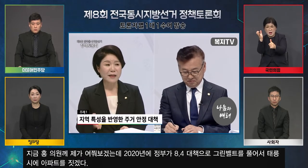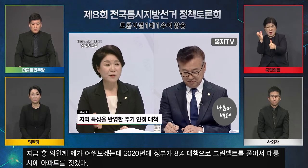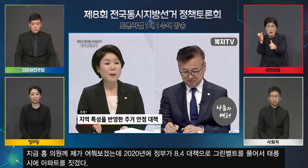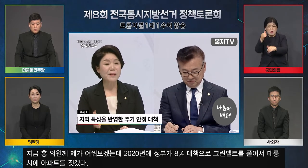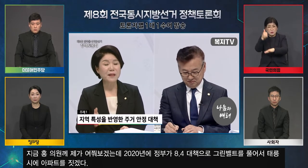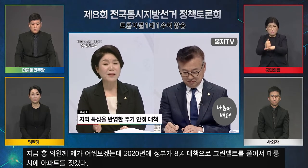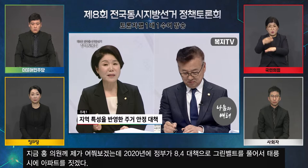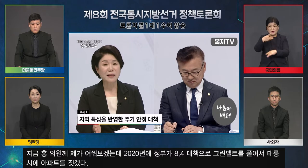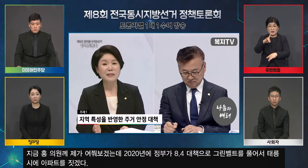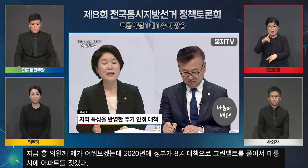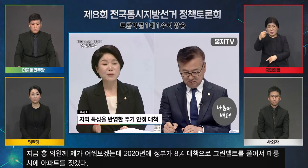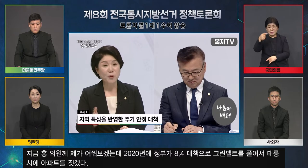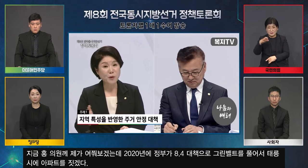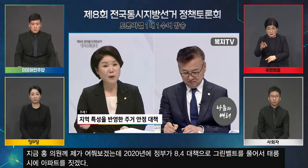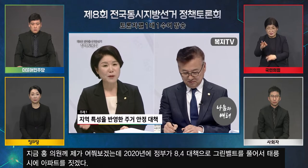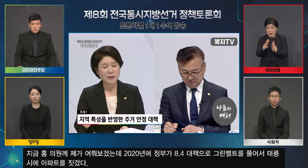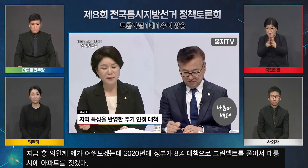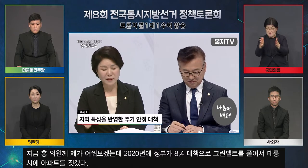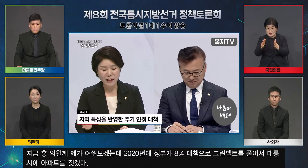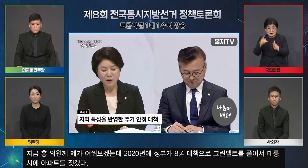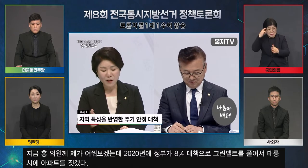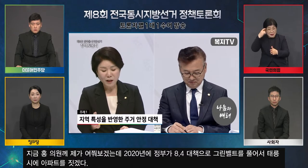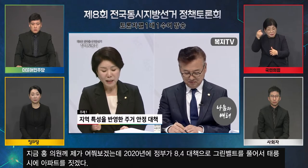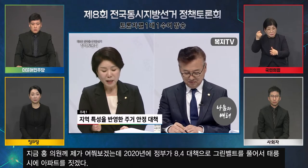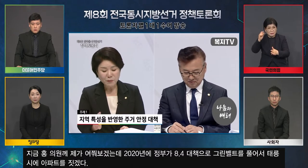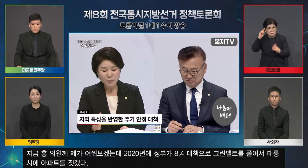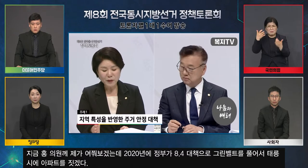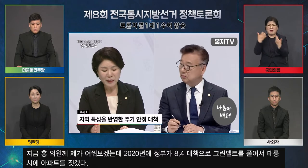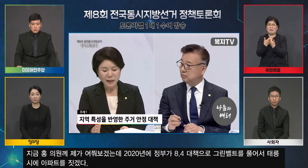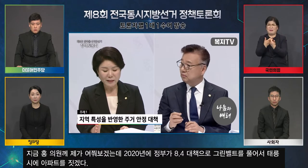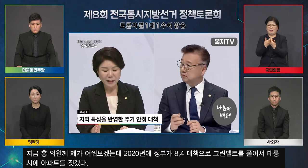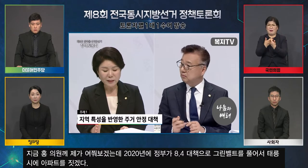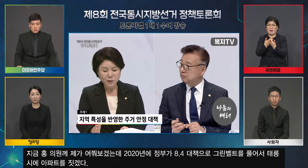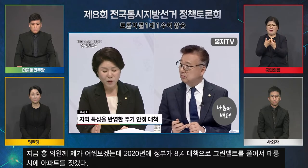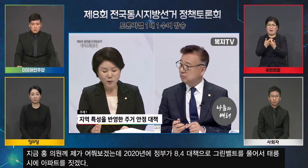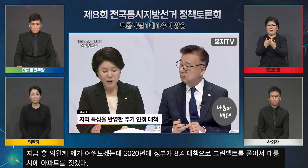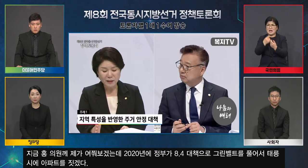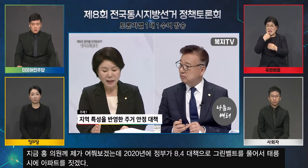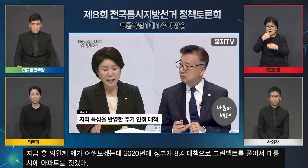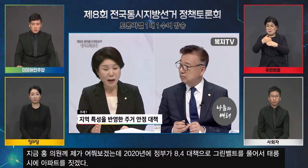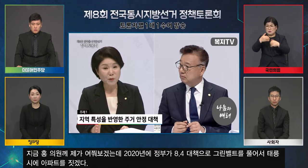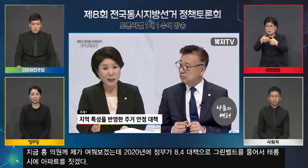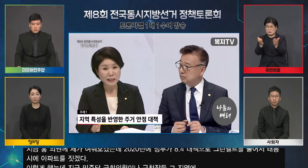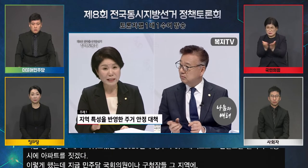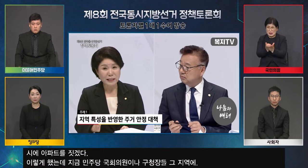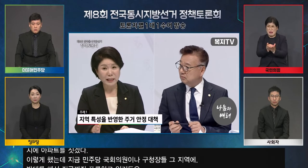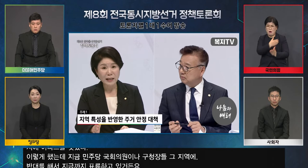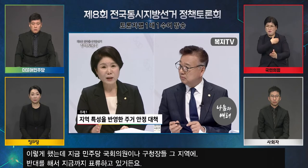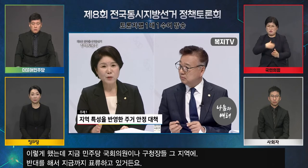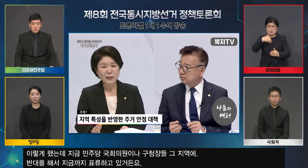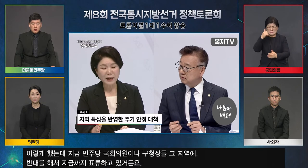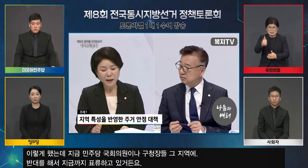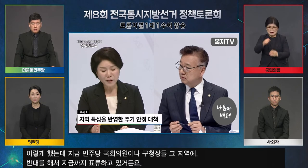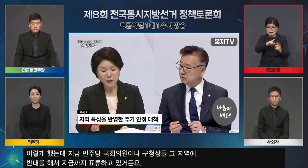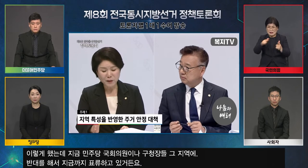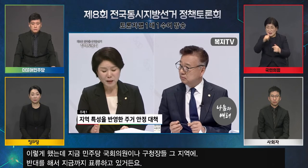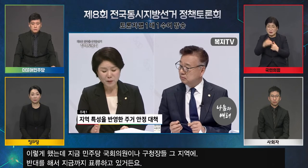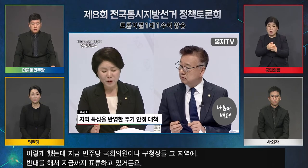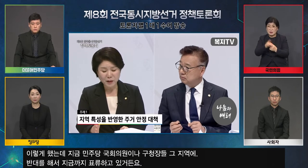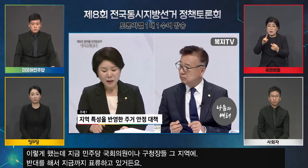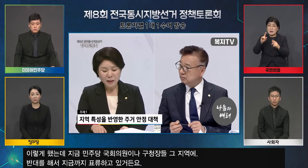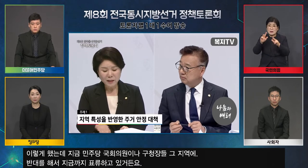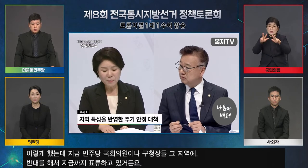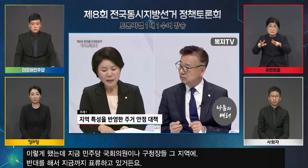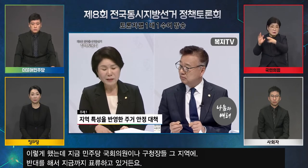그 지역에 또 반대를 해서 지금까지 표류하고 있거든요. 이 부분에 대해서 아직도 그런 생각을 갖고 계신지 또 장혜영